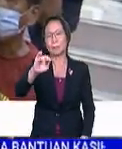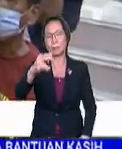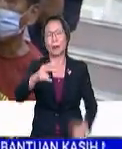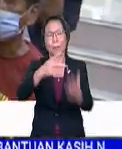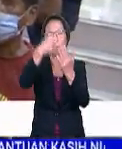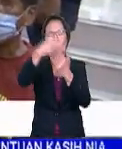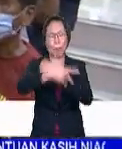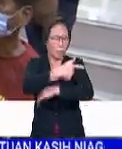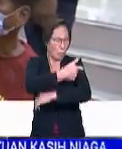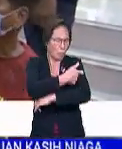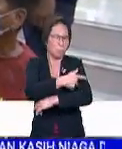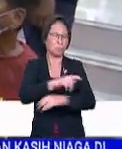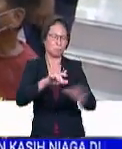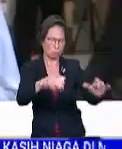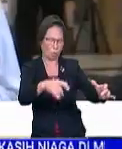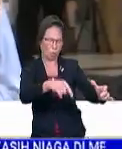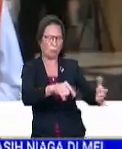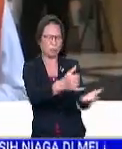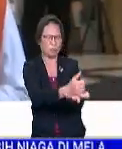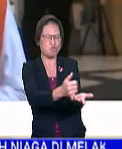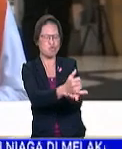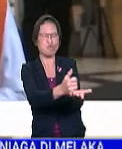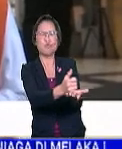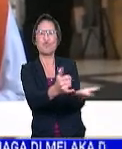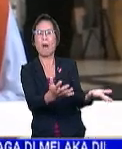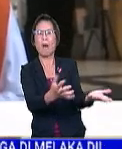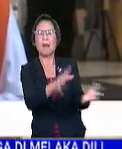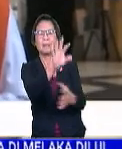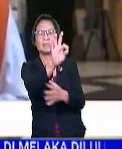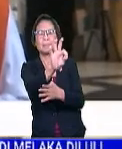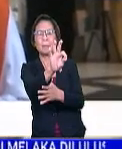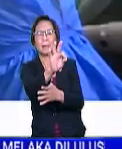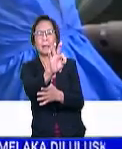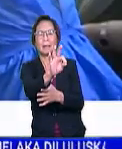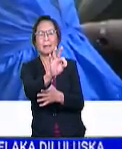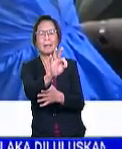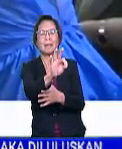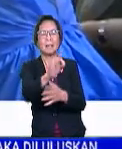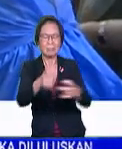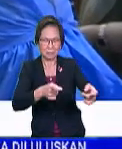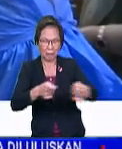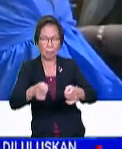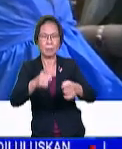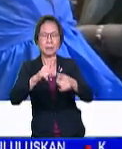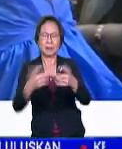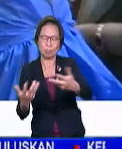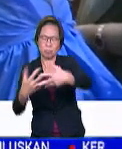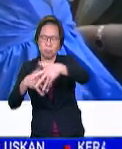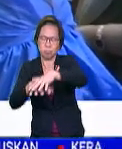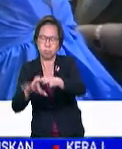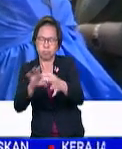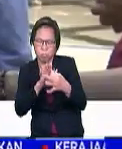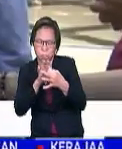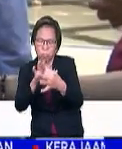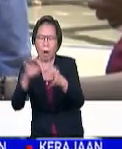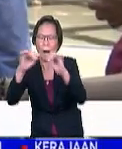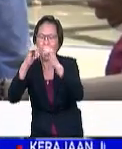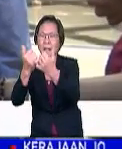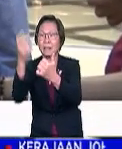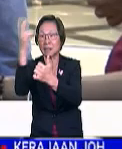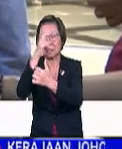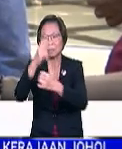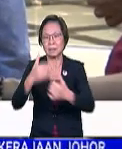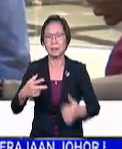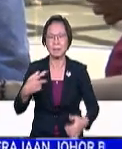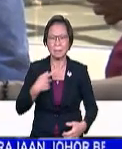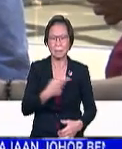golongan gelandangan ini dilaksanakan di 9 buah bahagian pentadbiran dengan kolaborasi pelbagai agensi kerajaan. Kita ambil